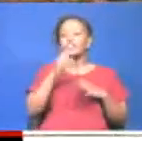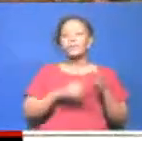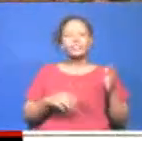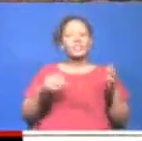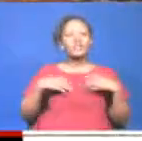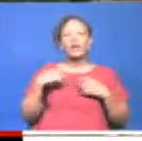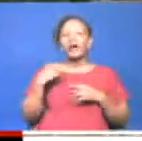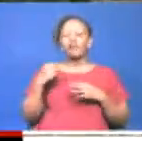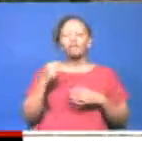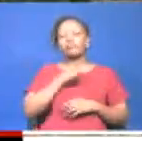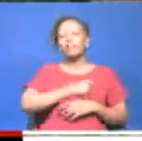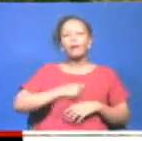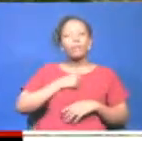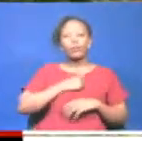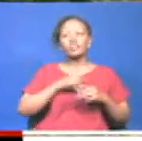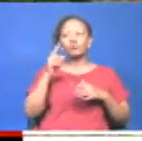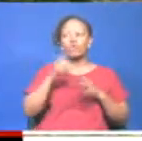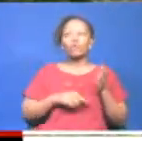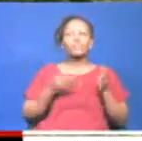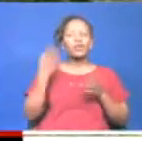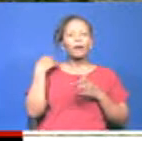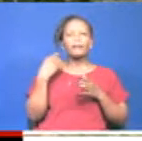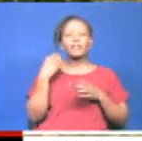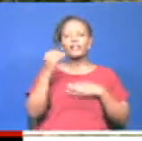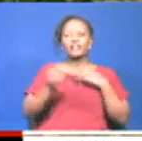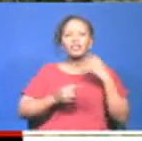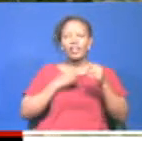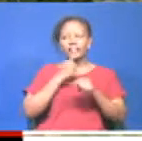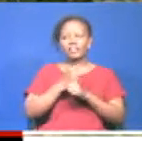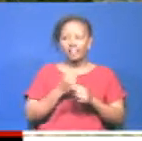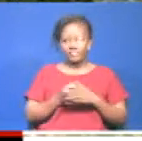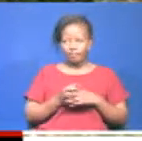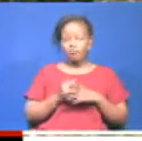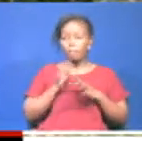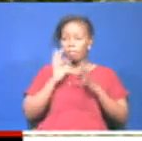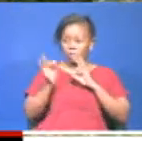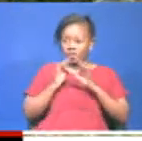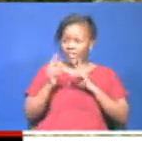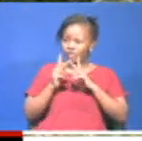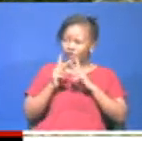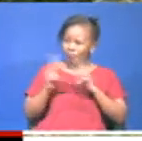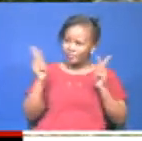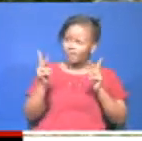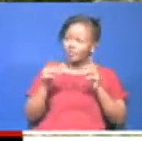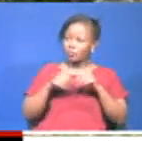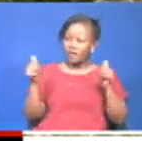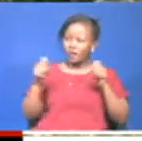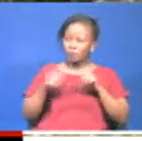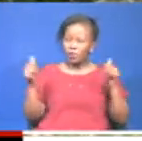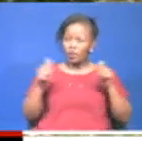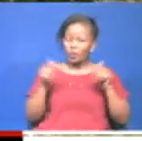what happened last year. Tunaona kama bila amani imeanza kurudi kawaida,